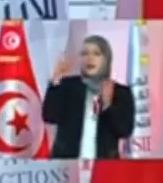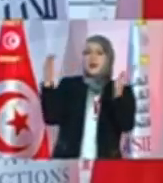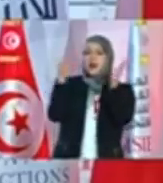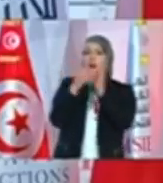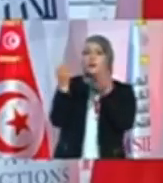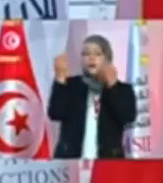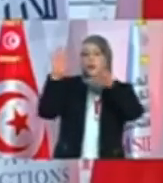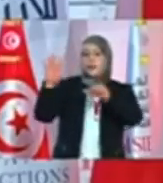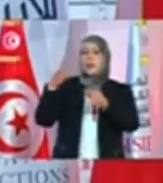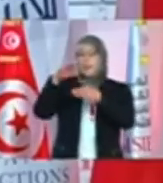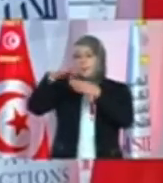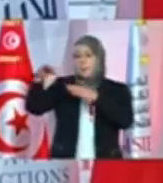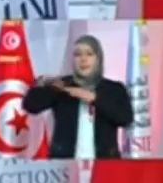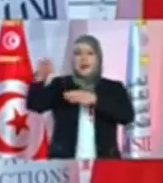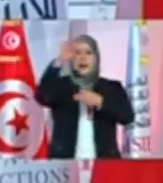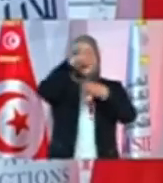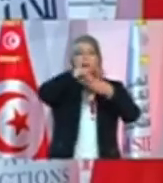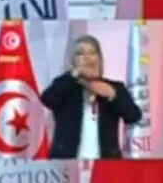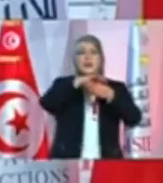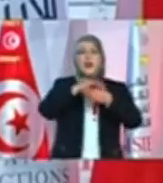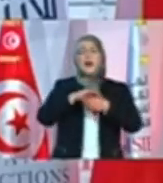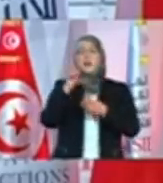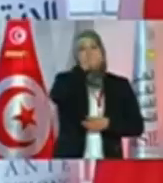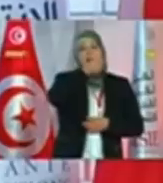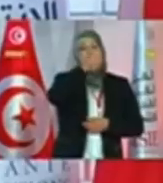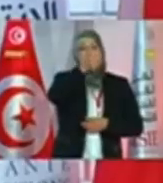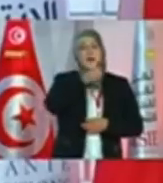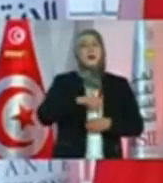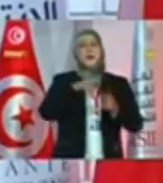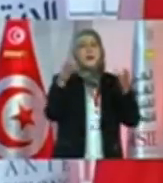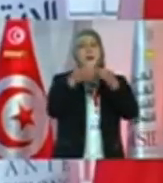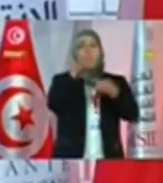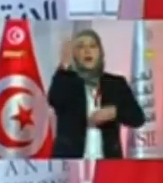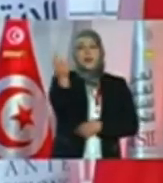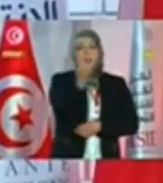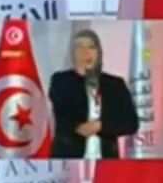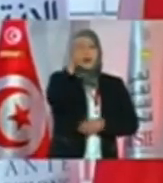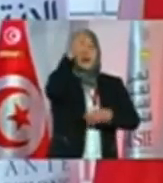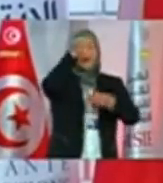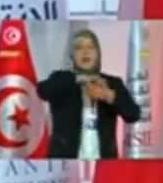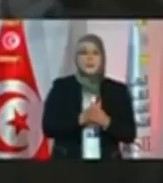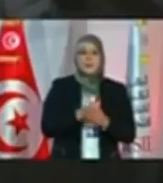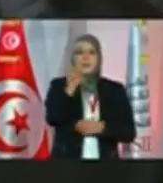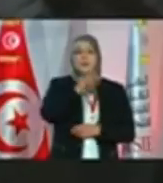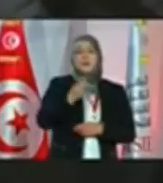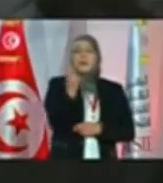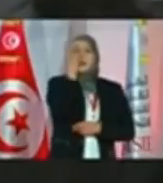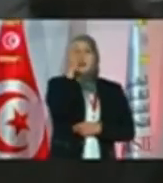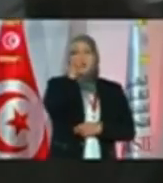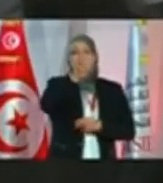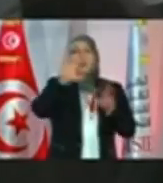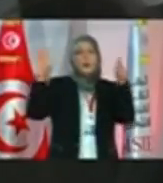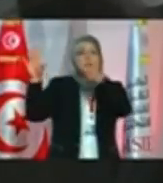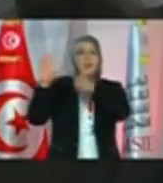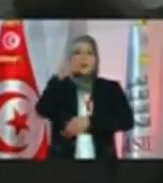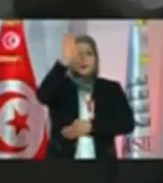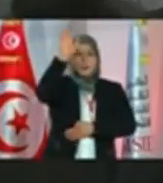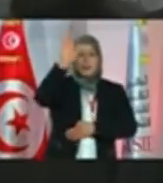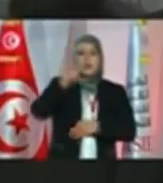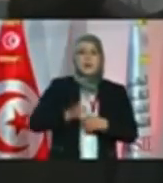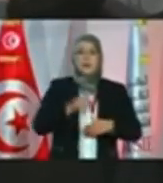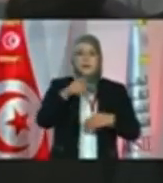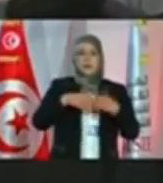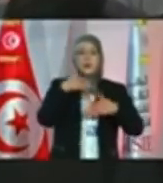30,036 أعضاء مكاتب اقتراع بنسبة 74%. أما بخصوص رصد ومراقبة العملية الانتخابية، قالت الهيئة